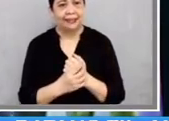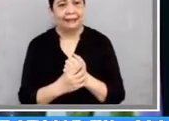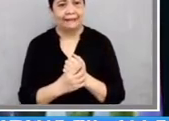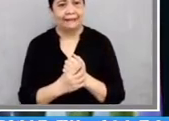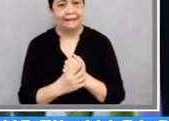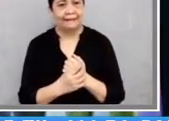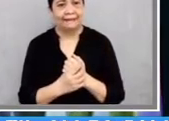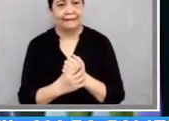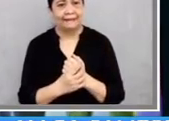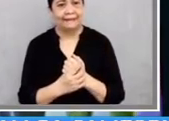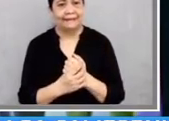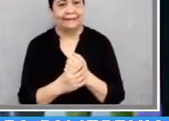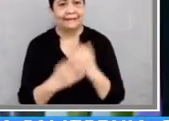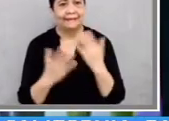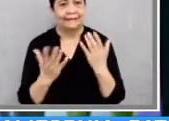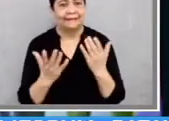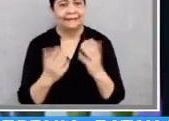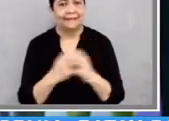Kasi